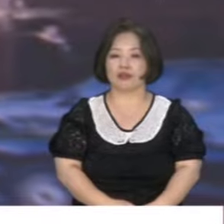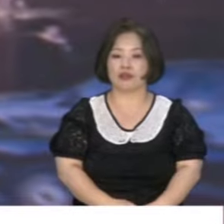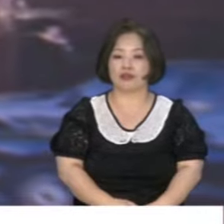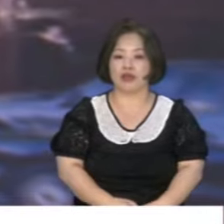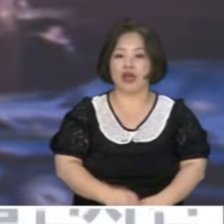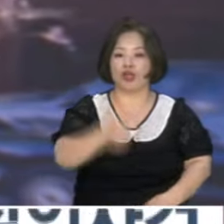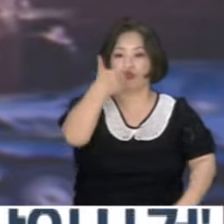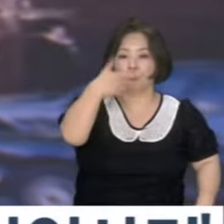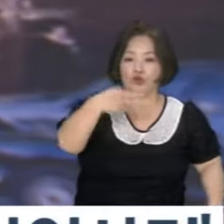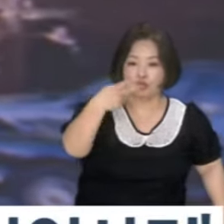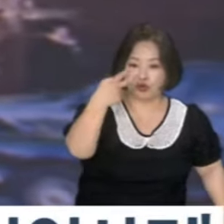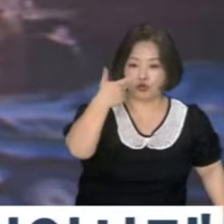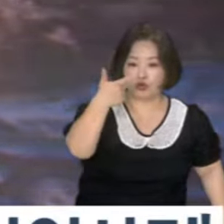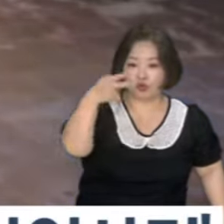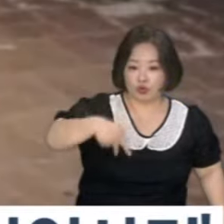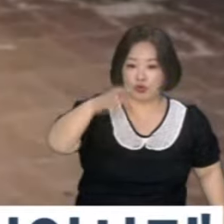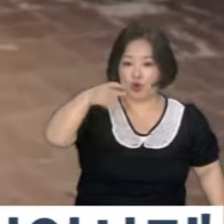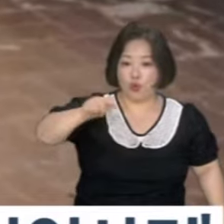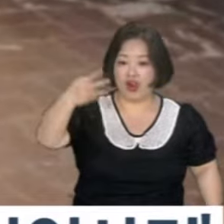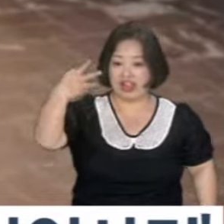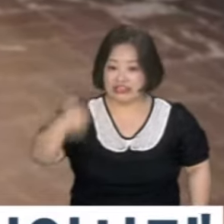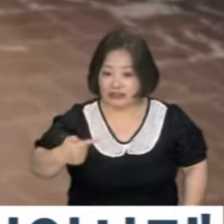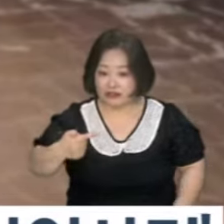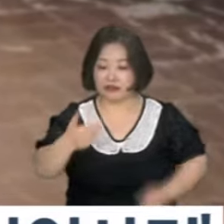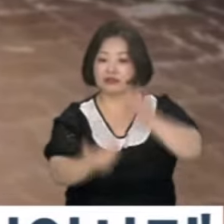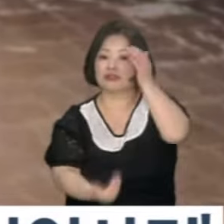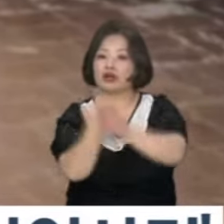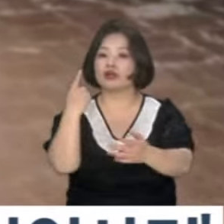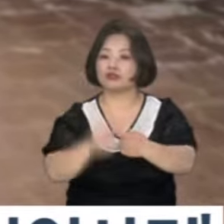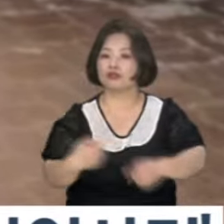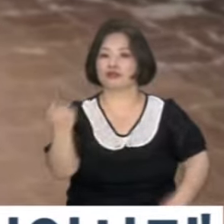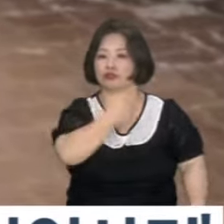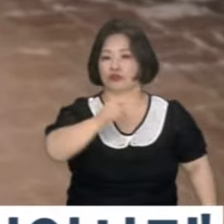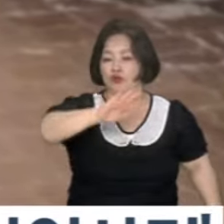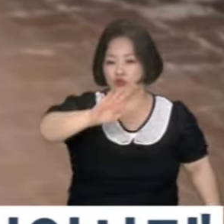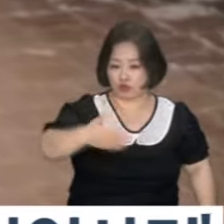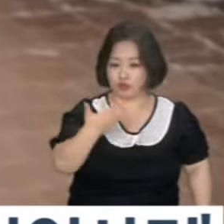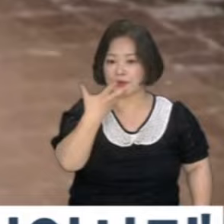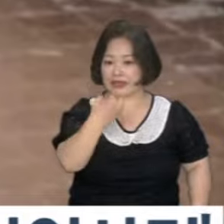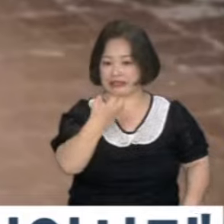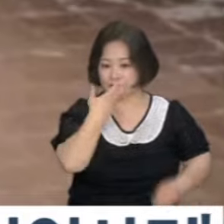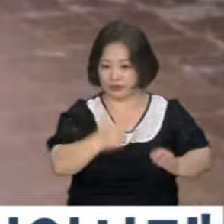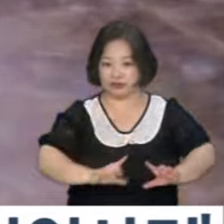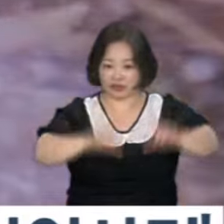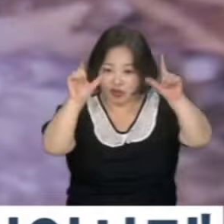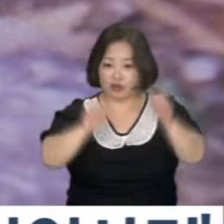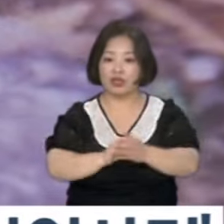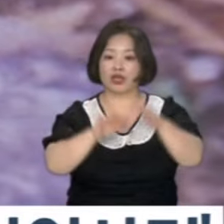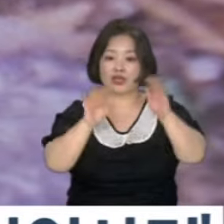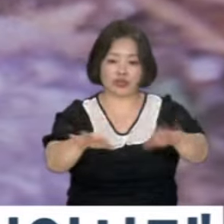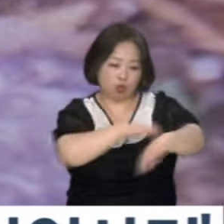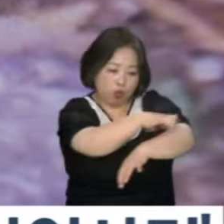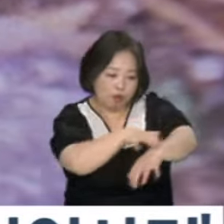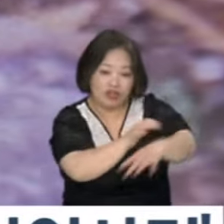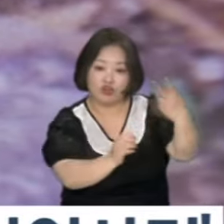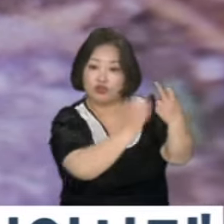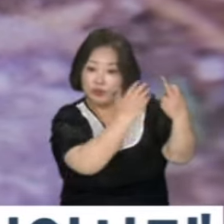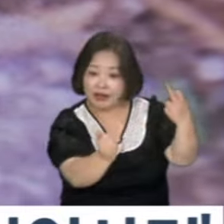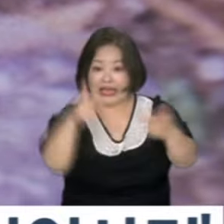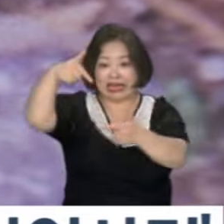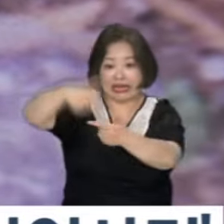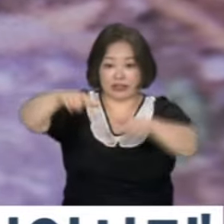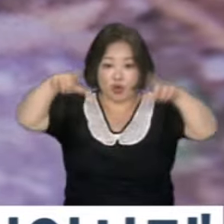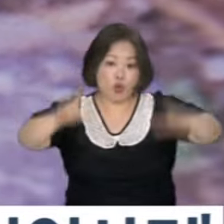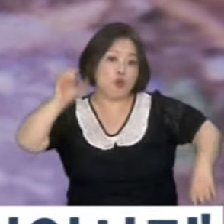이른바 뉴월드 호텔 살인사건은 1994년 12월에 발생했습니다. 나주 영산파 조직원 12명이 서울 강남